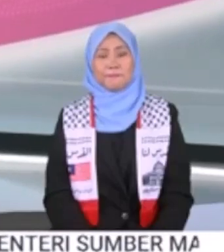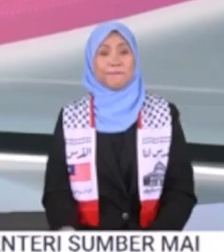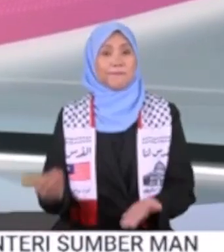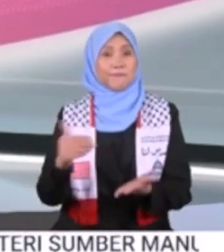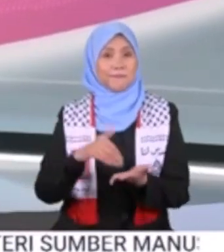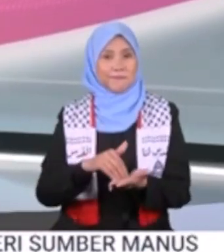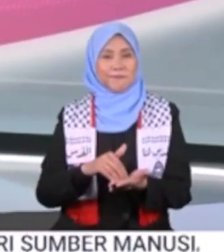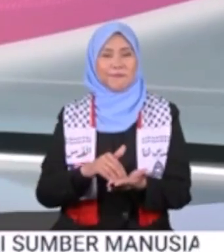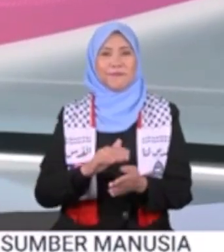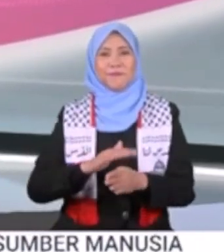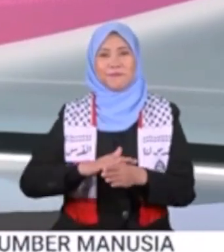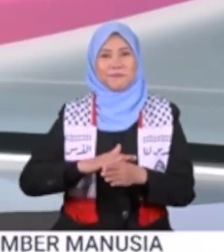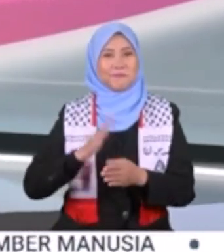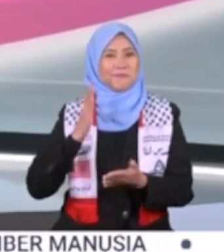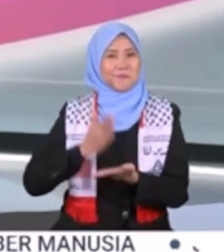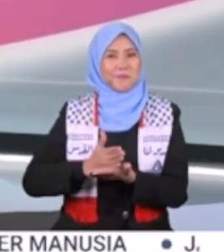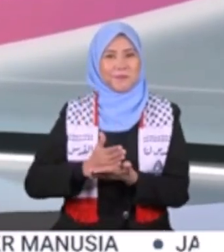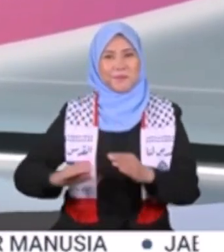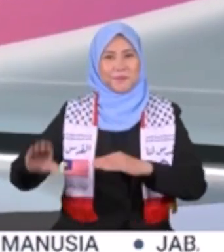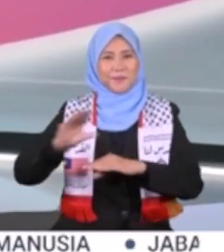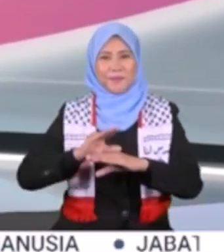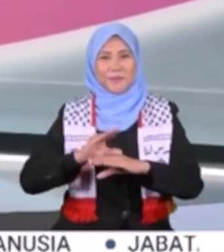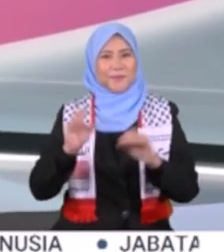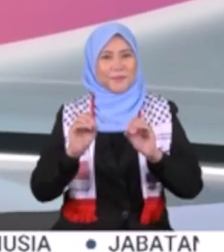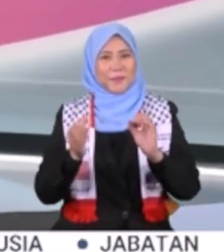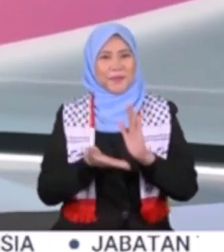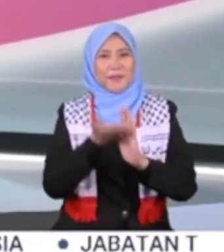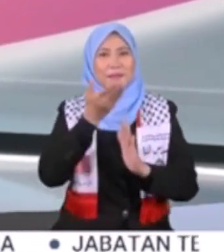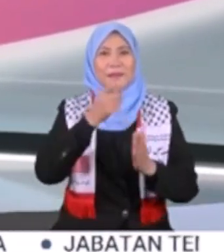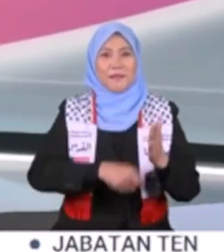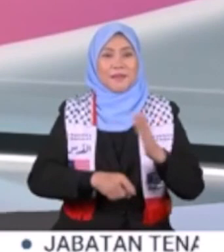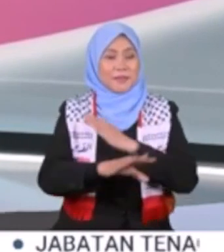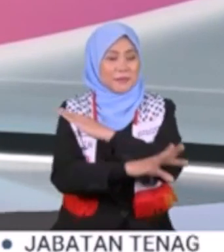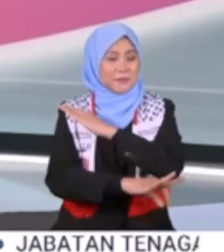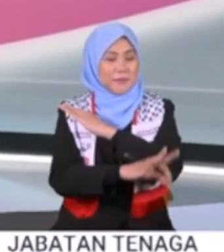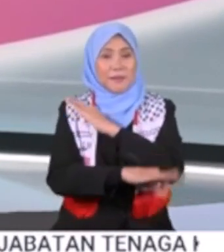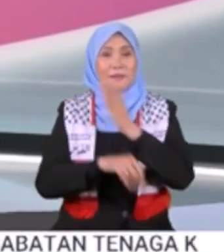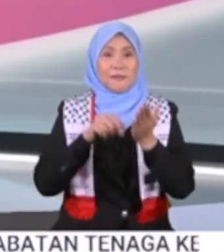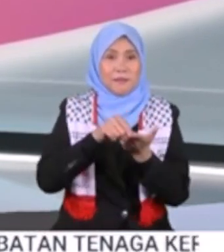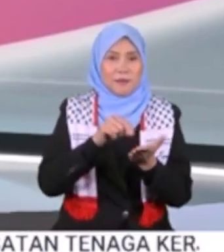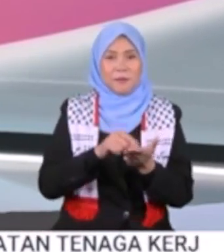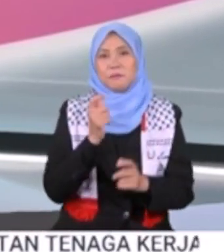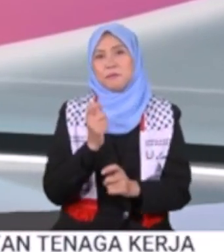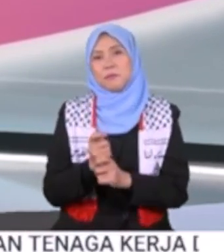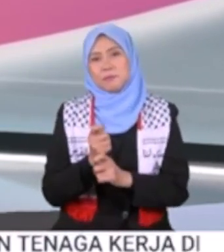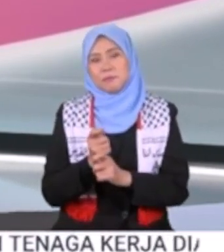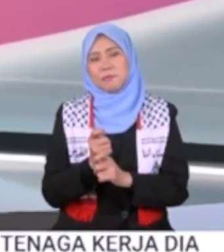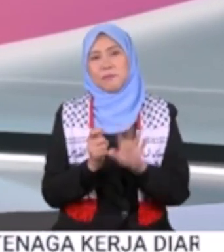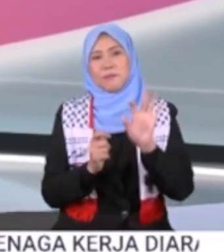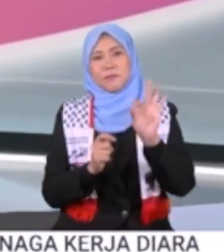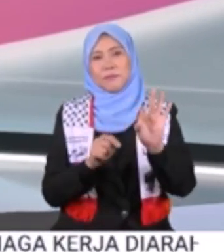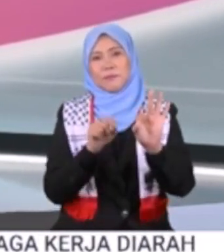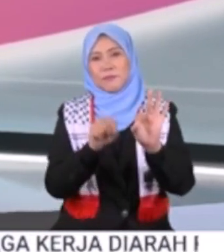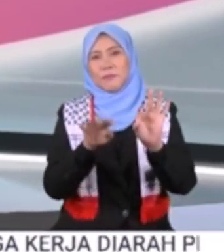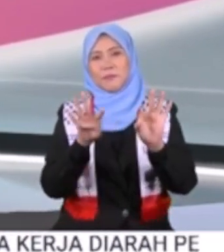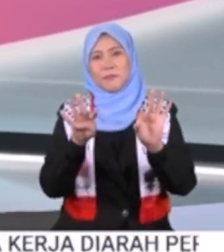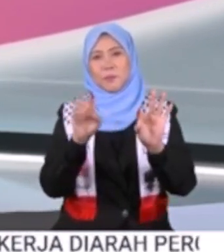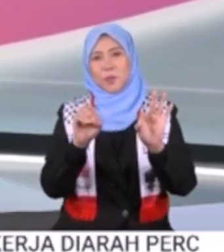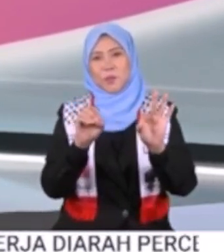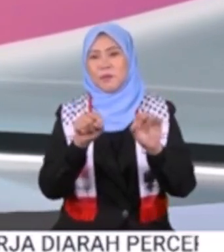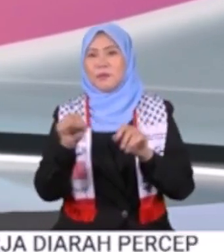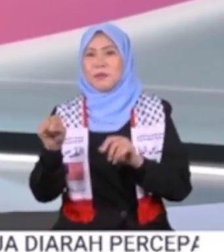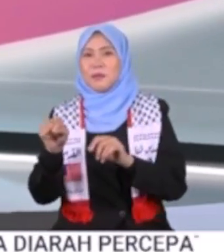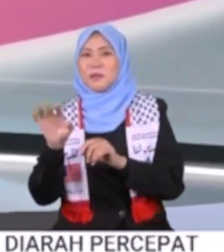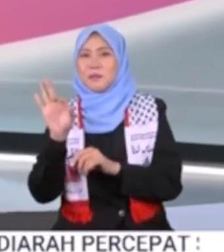Lagi mengenai penamatan subsidi ayam, tiada kenaikan harga ayam di Negeri Sembilan dan masih kekal dijual pada harga antara RM9.40